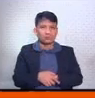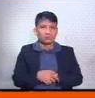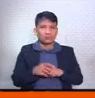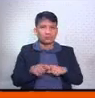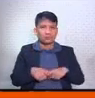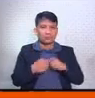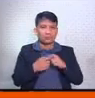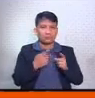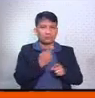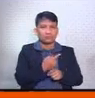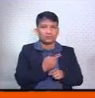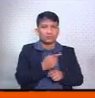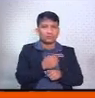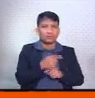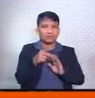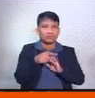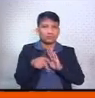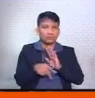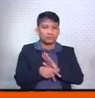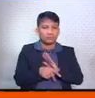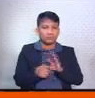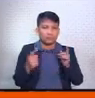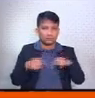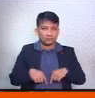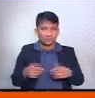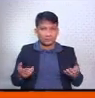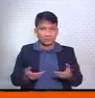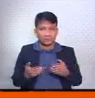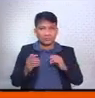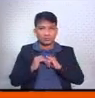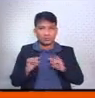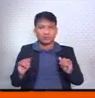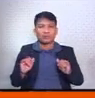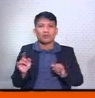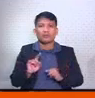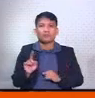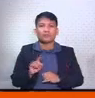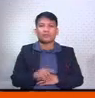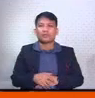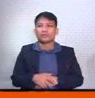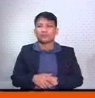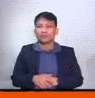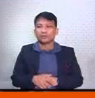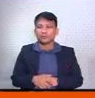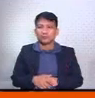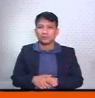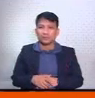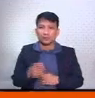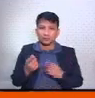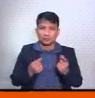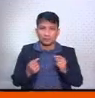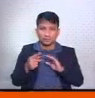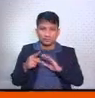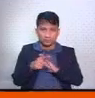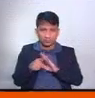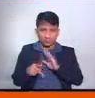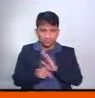lang sa amin nila yung mga policy ng gusto namin dito. Tulad ng? Meron po silang mga policy